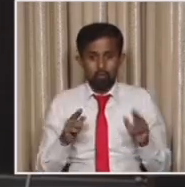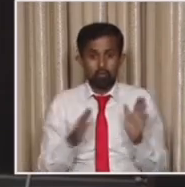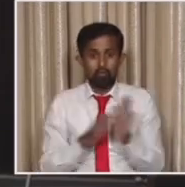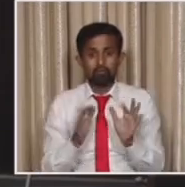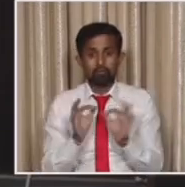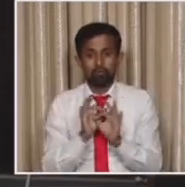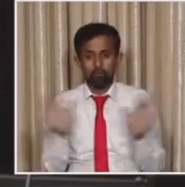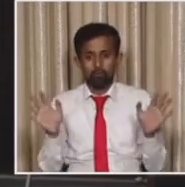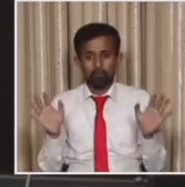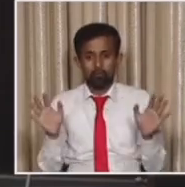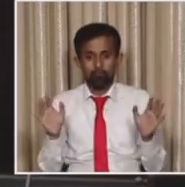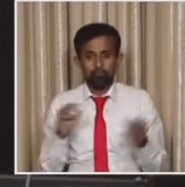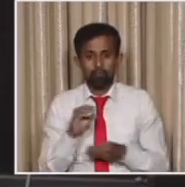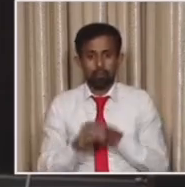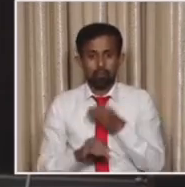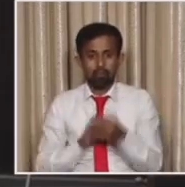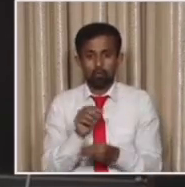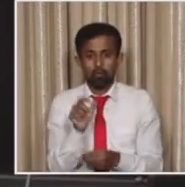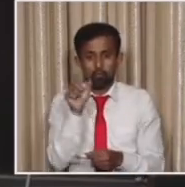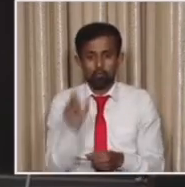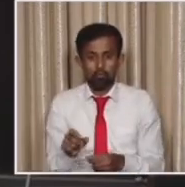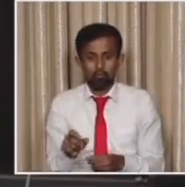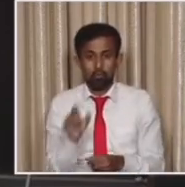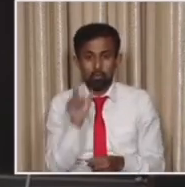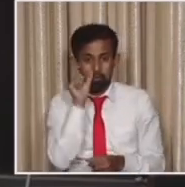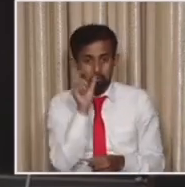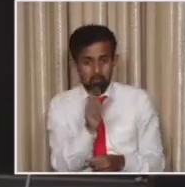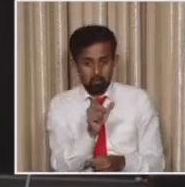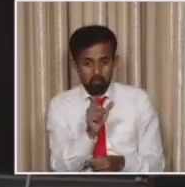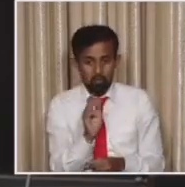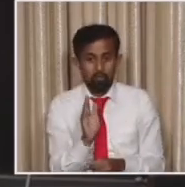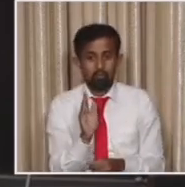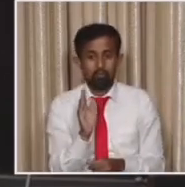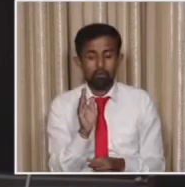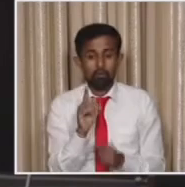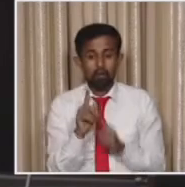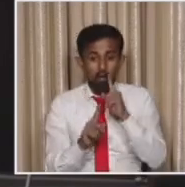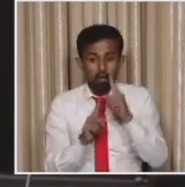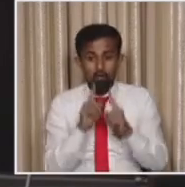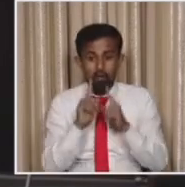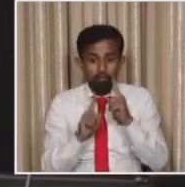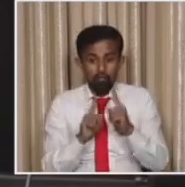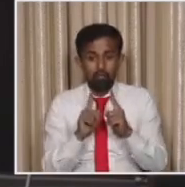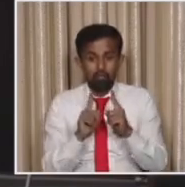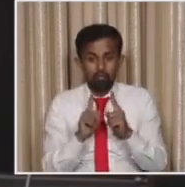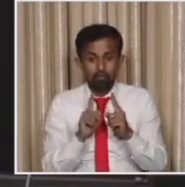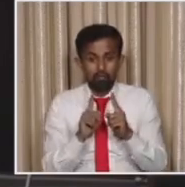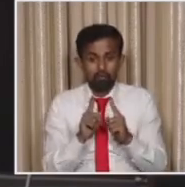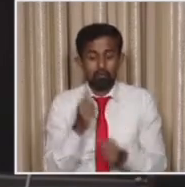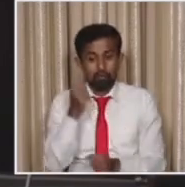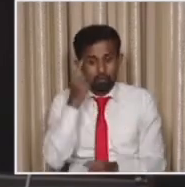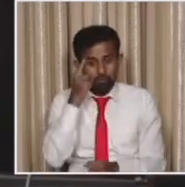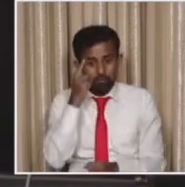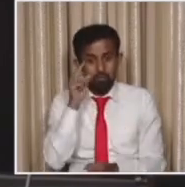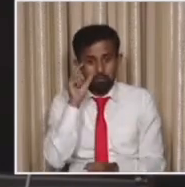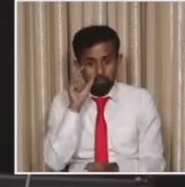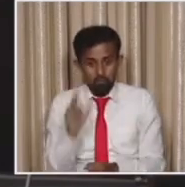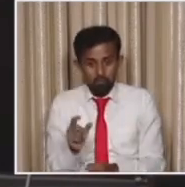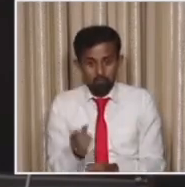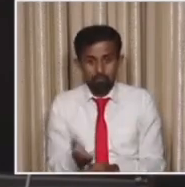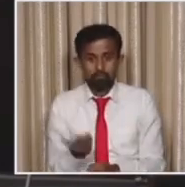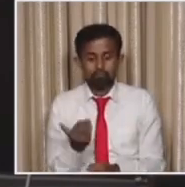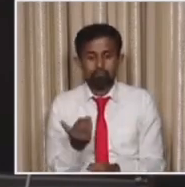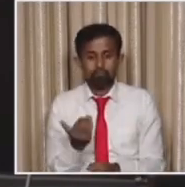සහ විශේෂයෙන්ම ආයෝජකයින්ගේ අවධානයටත් ලක් වෙන නිසා කතා කිරීමේදීත් ඒ පිළිබඳව කල්පනාකාරී වෙන්න කියන